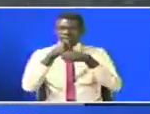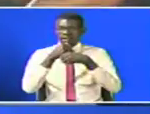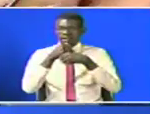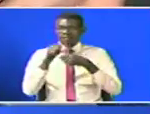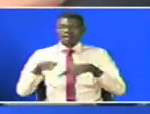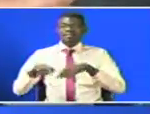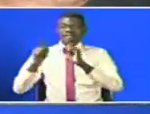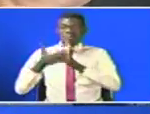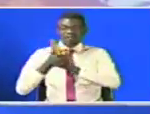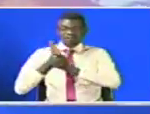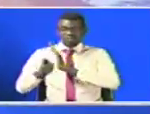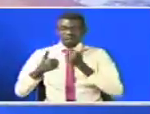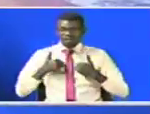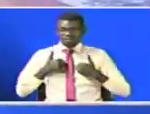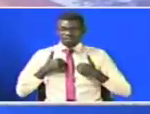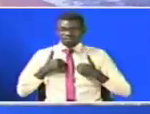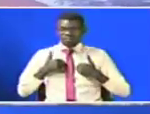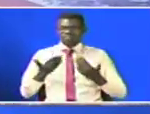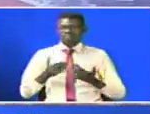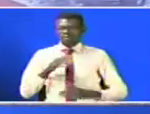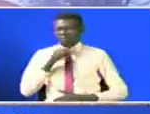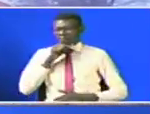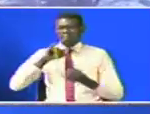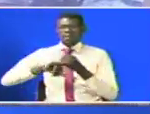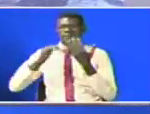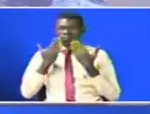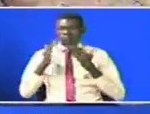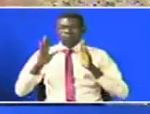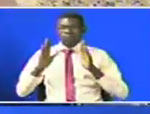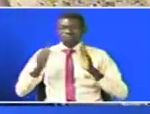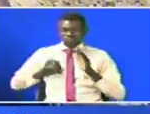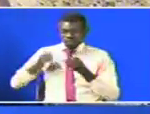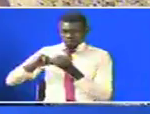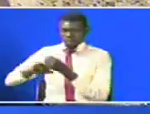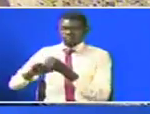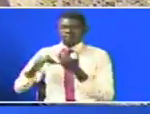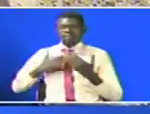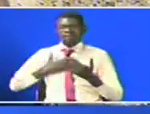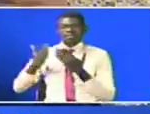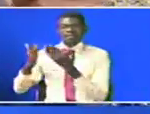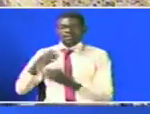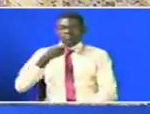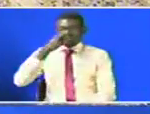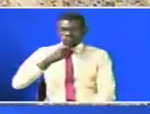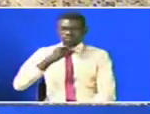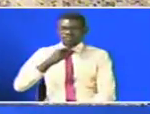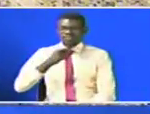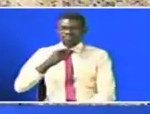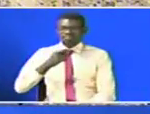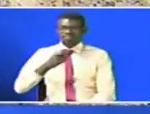Anausifia ujuzi huu, amewajibika kama mume. Mdangu anakaa nyumbani Kitui, kwa